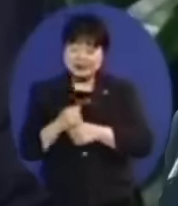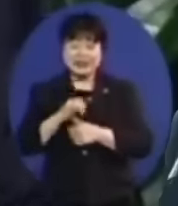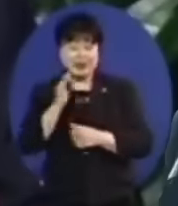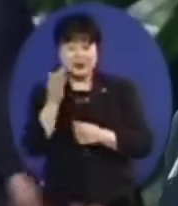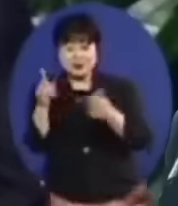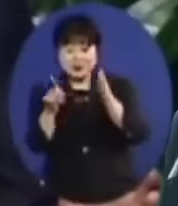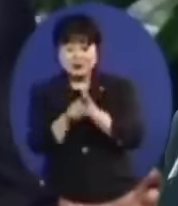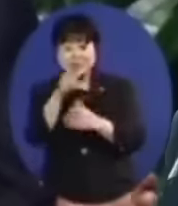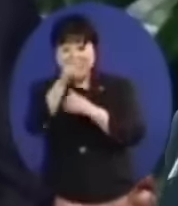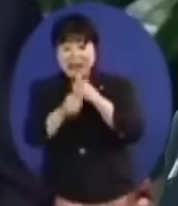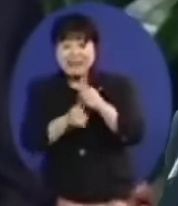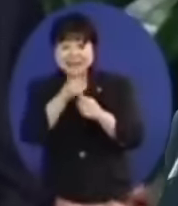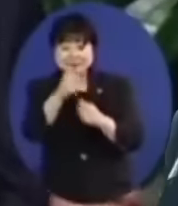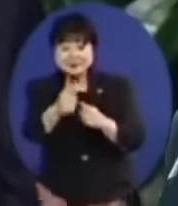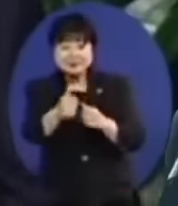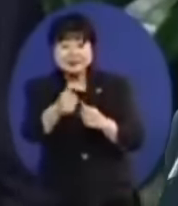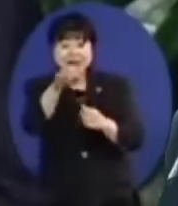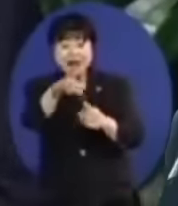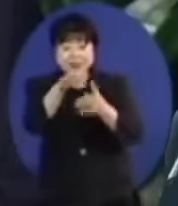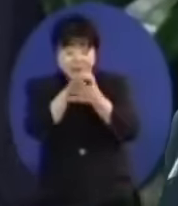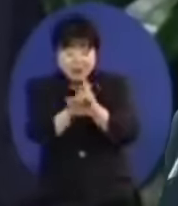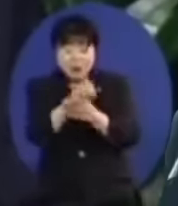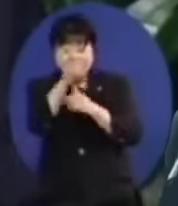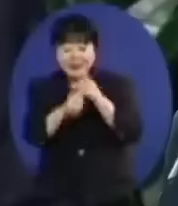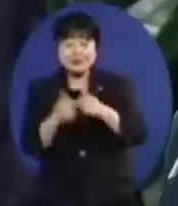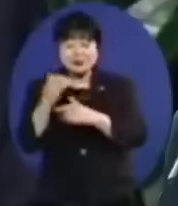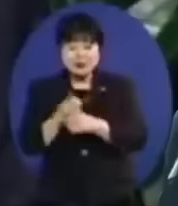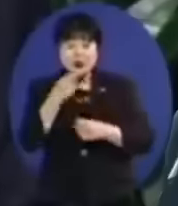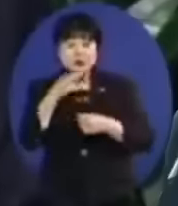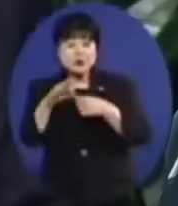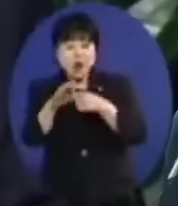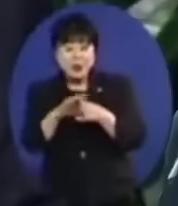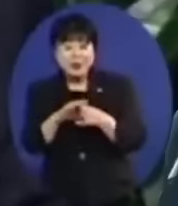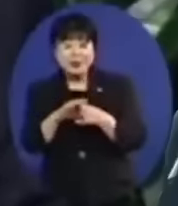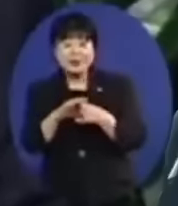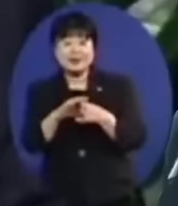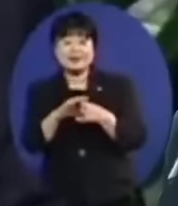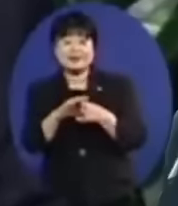없습니다. 하나님을 앞에 기도하고 하나님을 의지하지 않으면